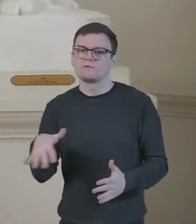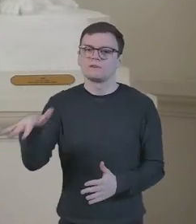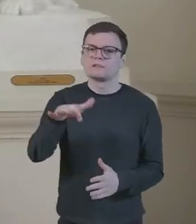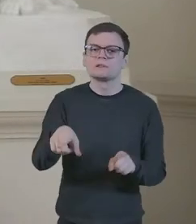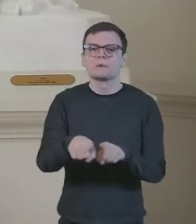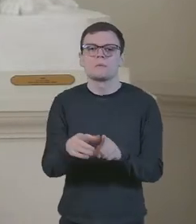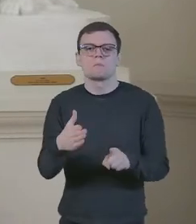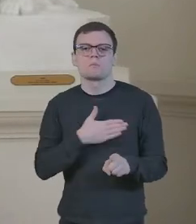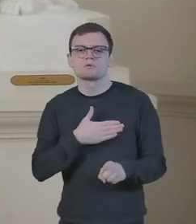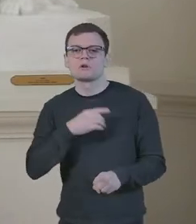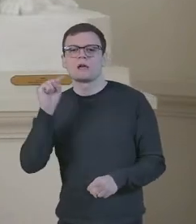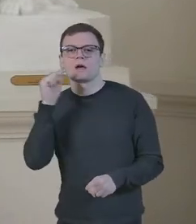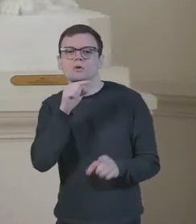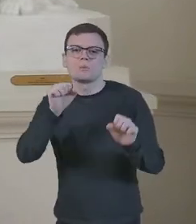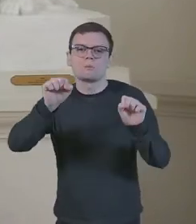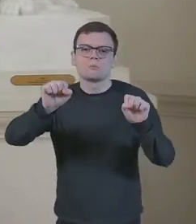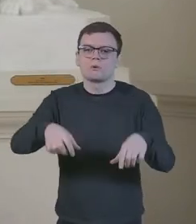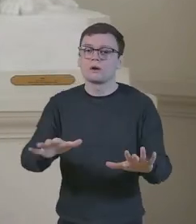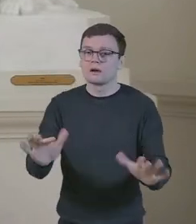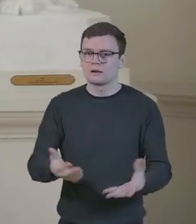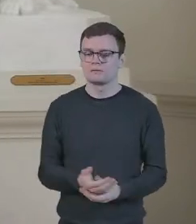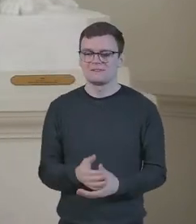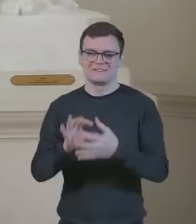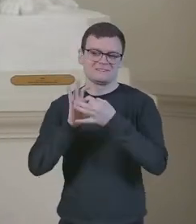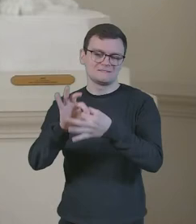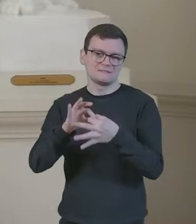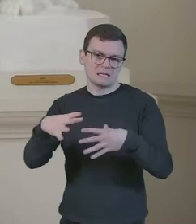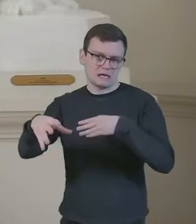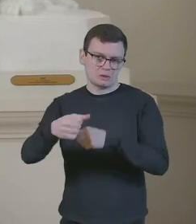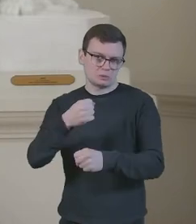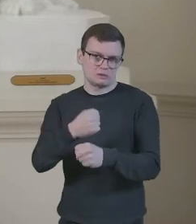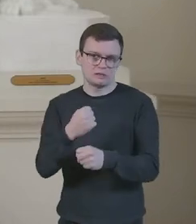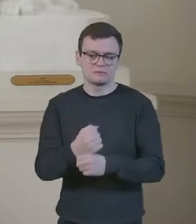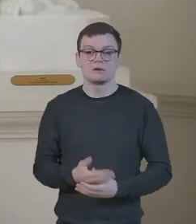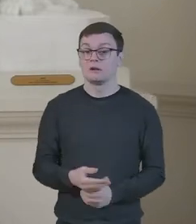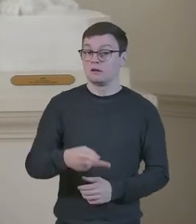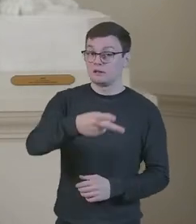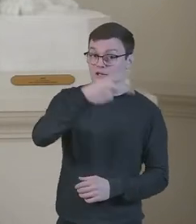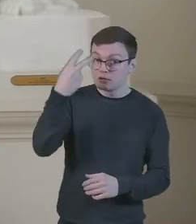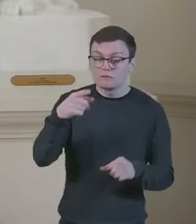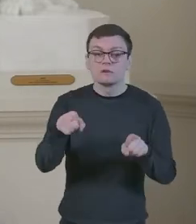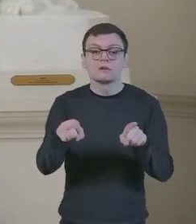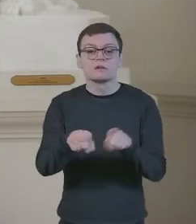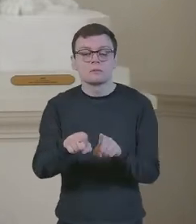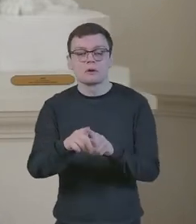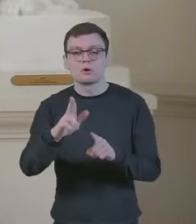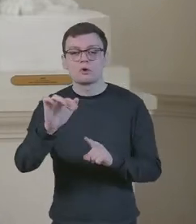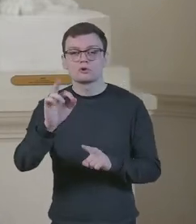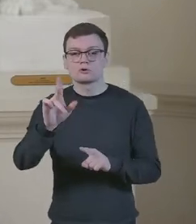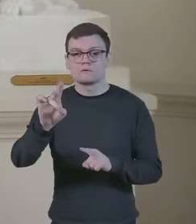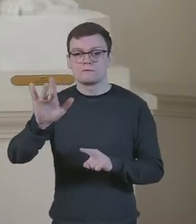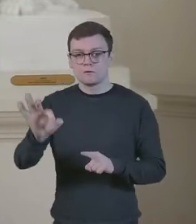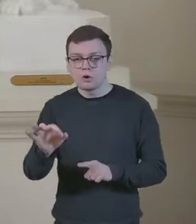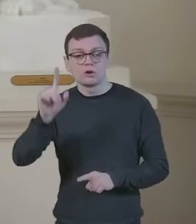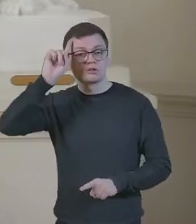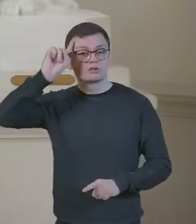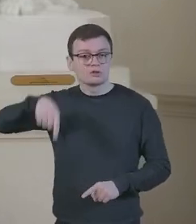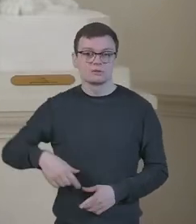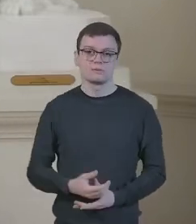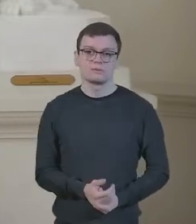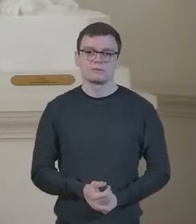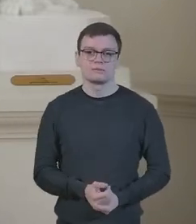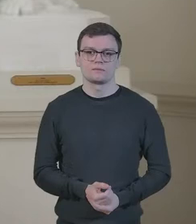ekonomikos galėtų dar glaudžiau bendradarbiauti. Lietuva ir Kosovas žino, kad